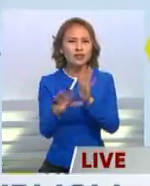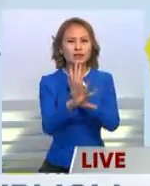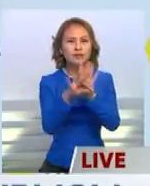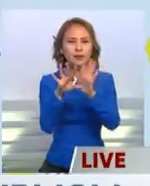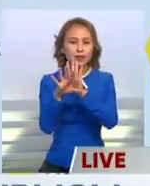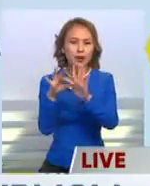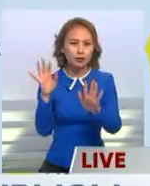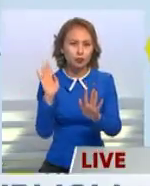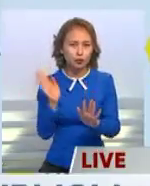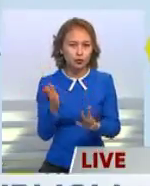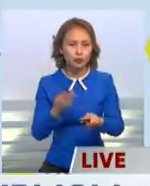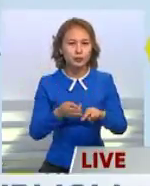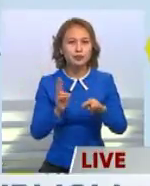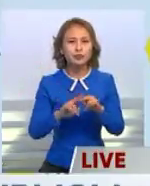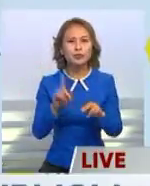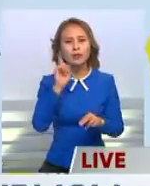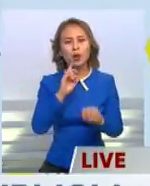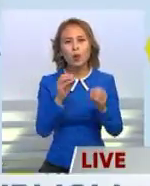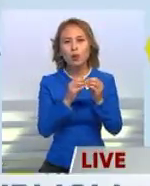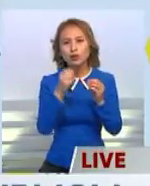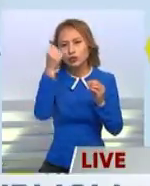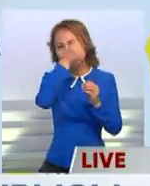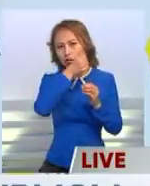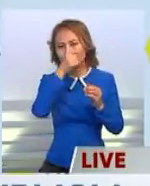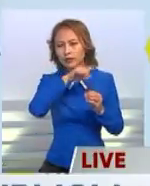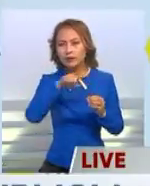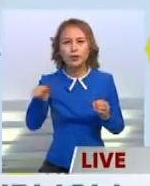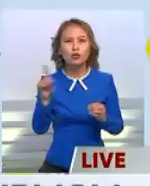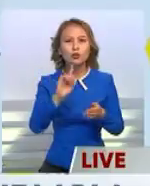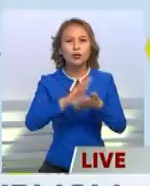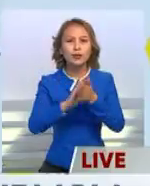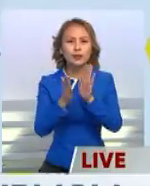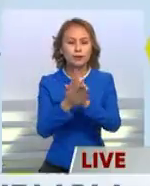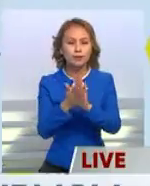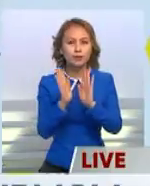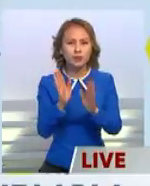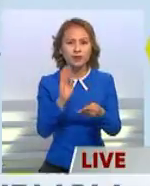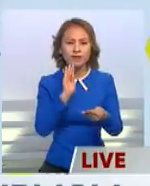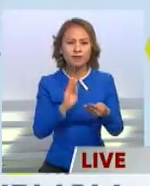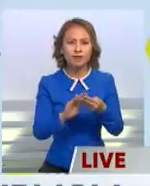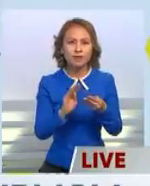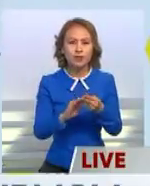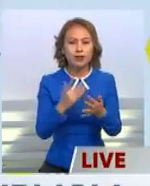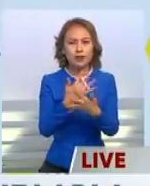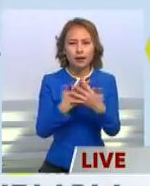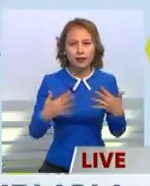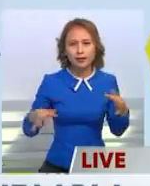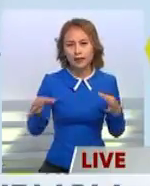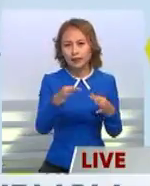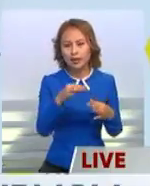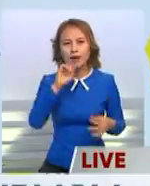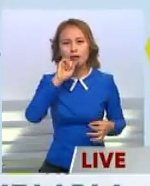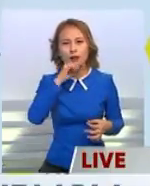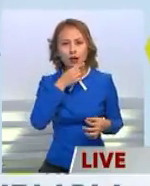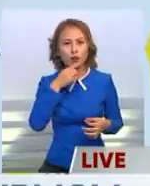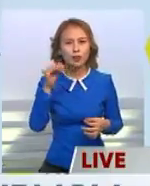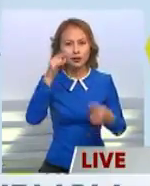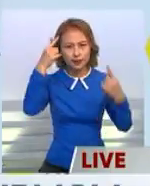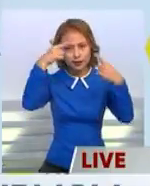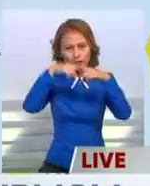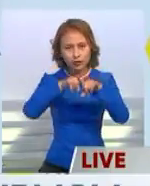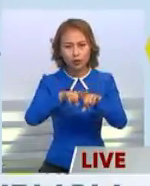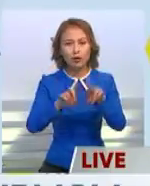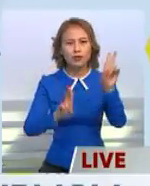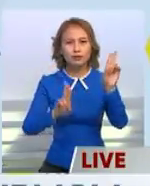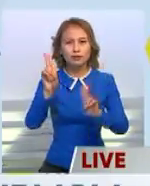алынуы бекер емес. Бүгін алдағы 10 жылдықта еуразиялық кеңістікті қалыптастыратын геосаяси, аймақтық, экономикалық және